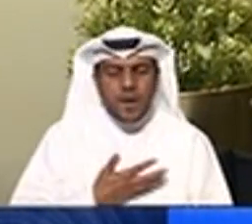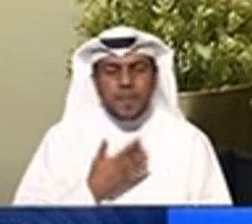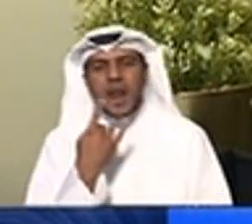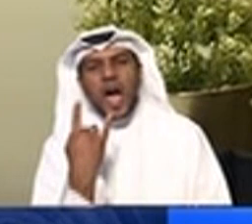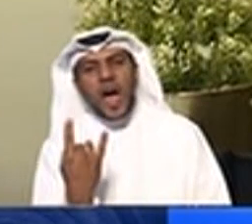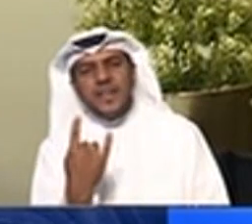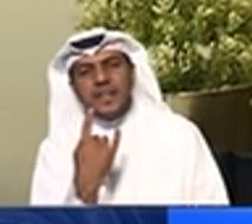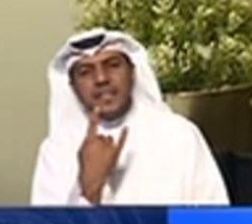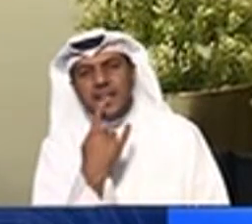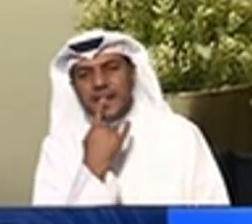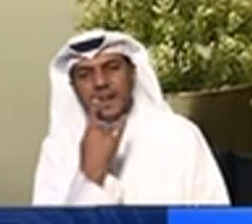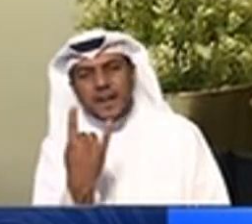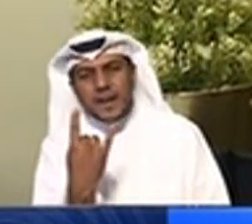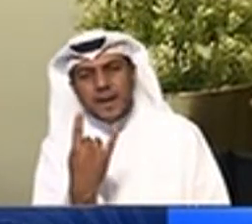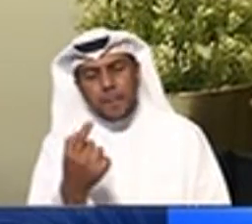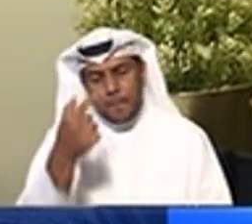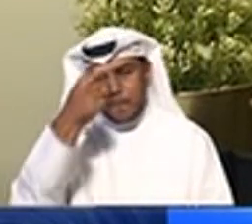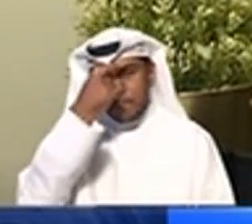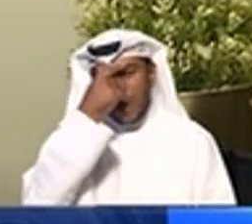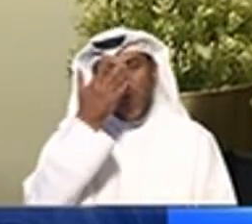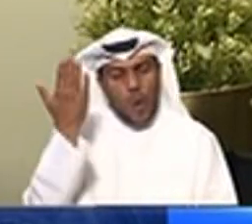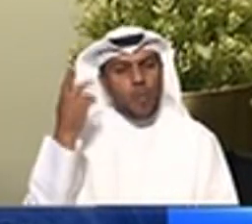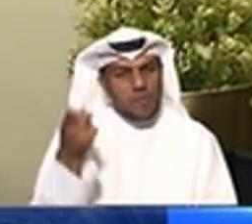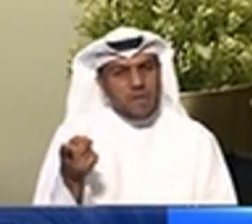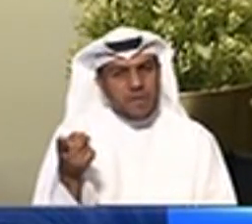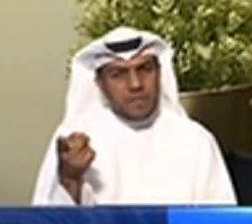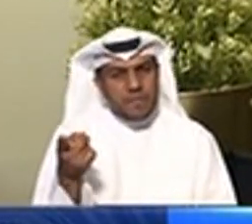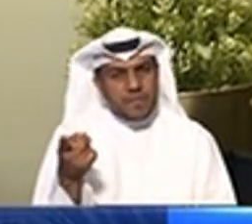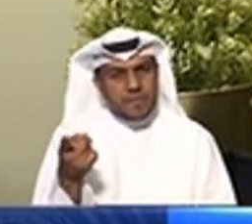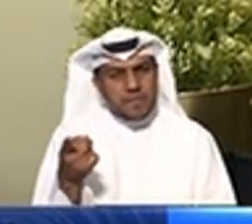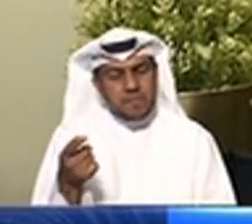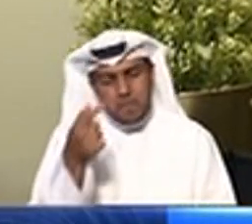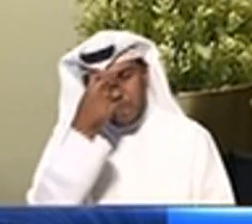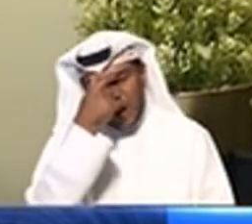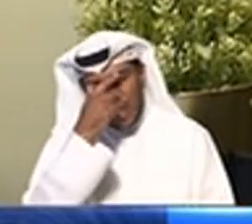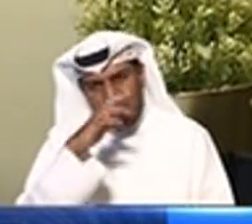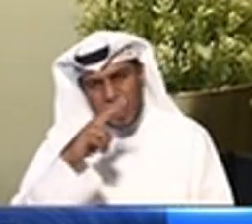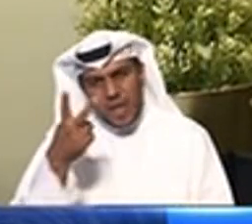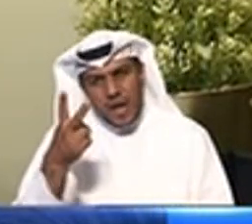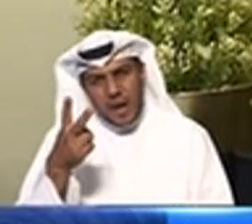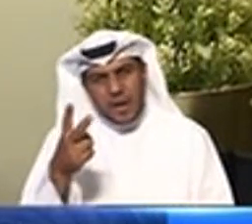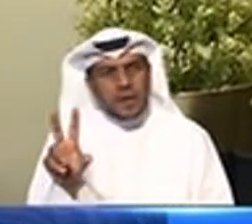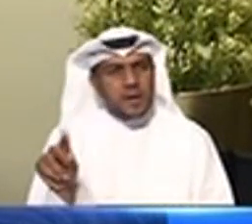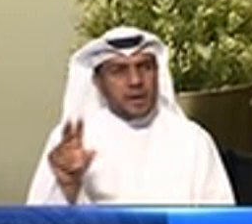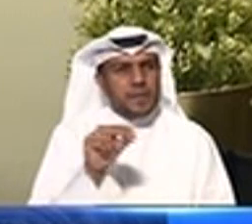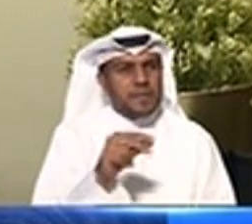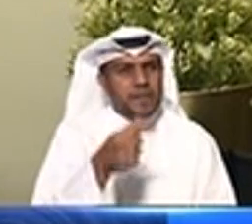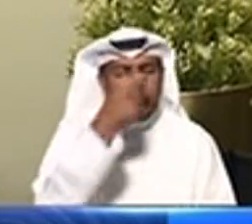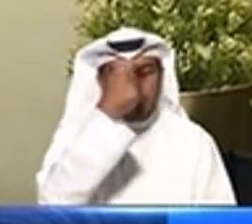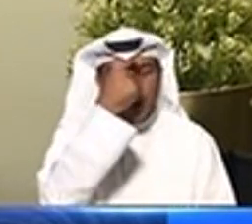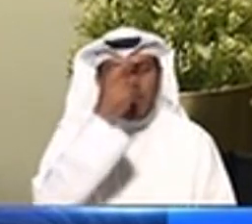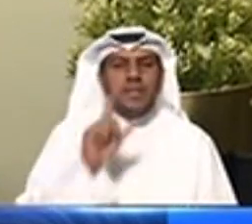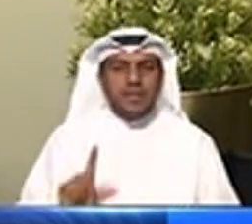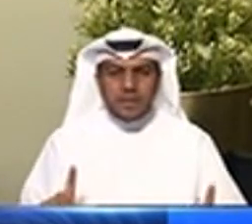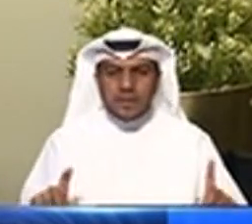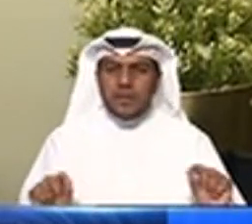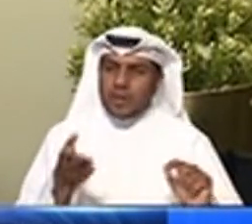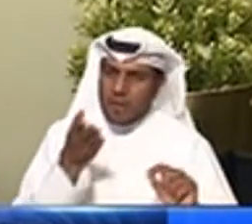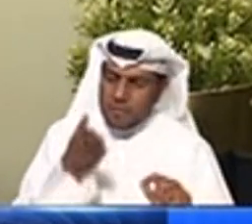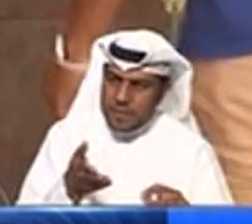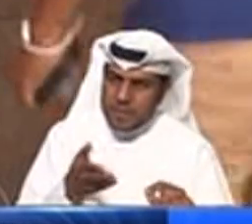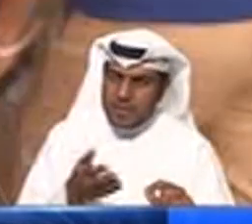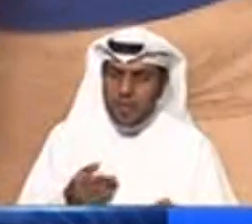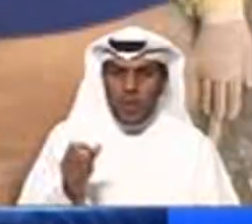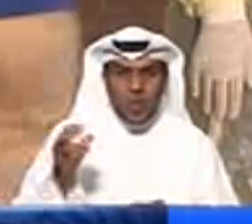سنوات كان يعانون من أمراض مزمنة، واحد منهم كان يعاني من السرطان. كذلك هناك كان مراهق هم